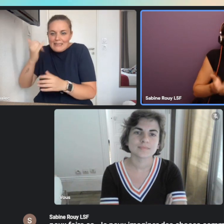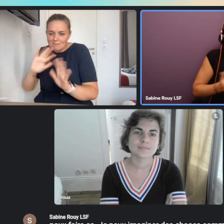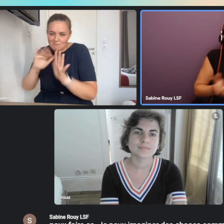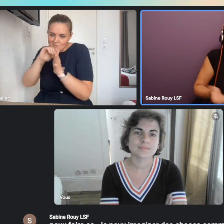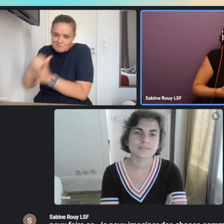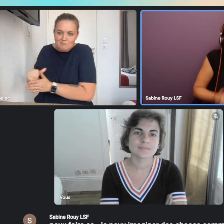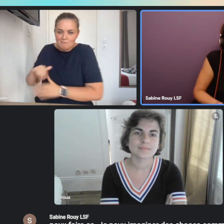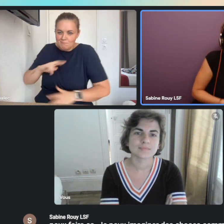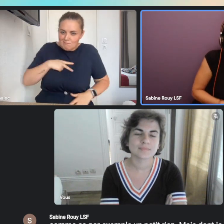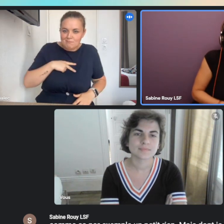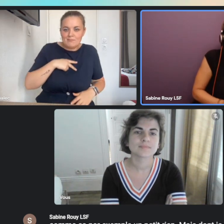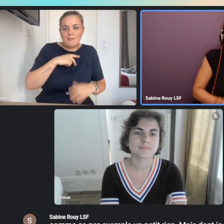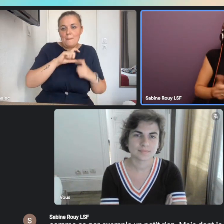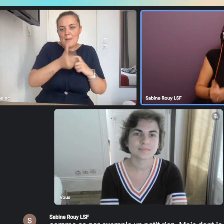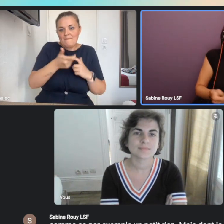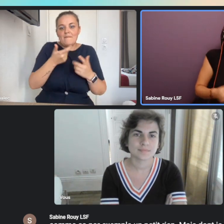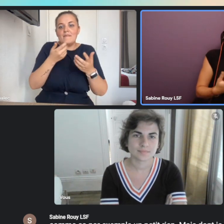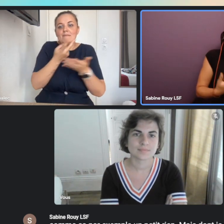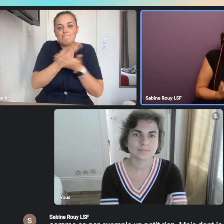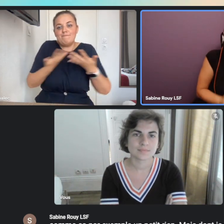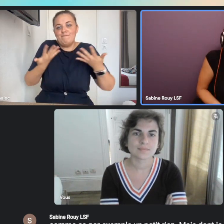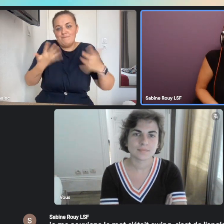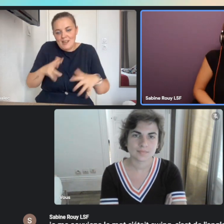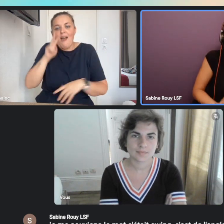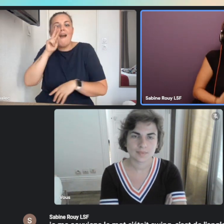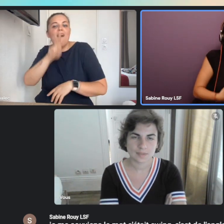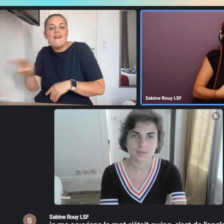bien sûr, j'avais pas regardé les autres idées. L'objectif, c'était vraiment de faire